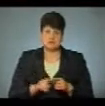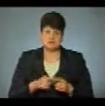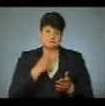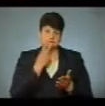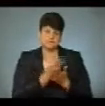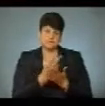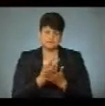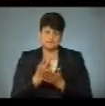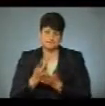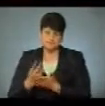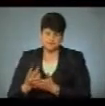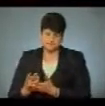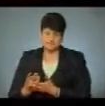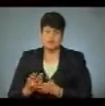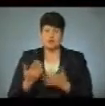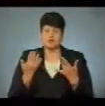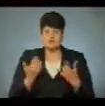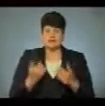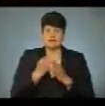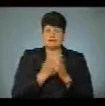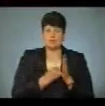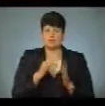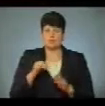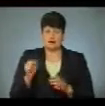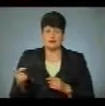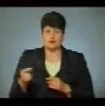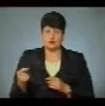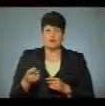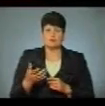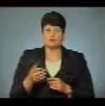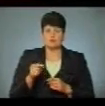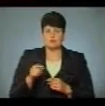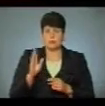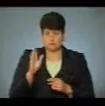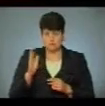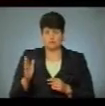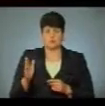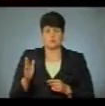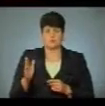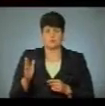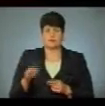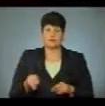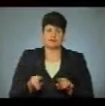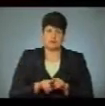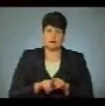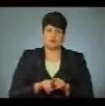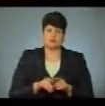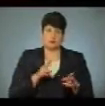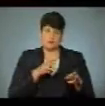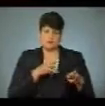висвітлення. І оскільки телеканал UA Тернопіль – інформаційний партнер, то ми будемо теж, думаю, що